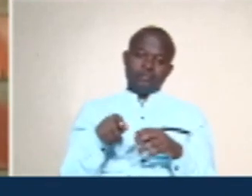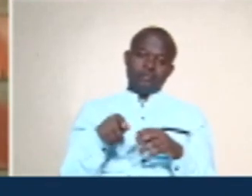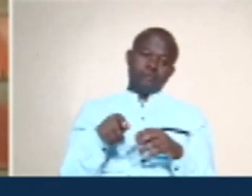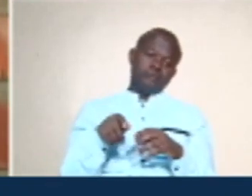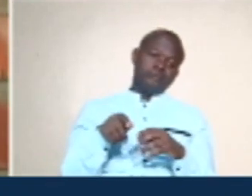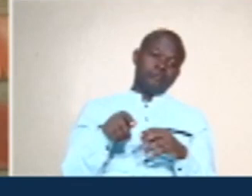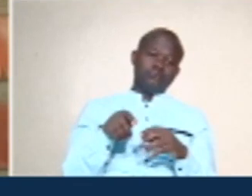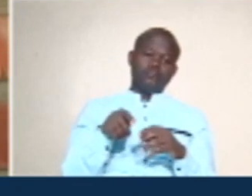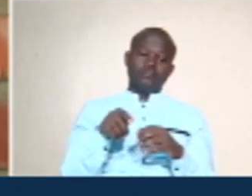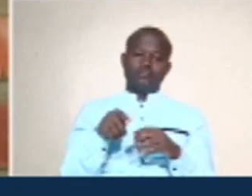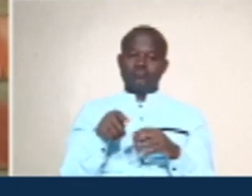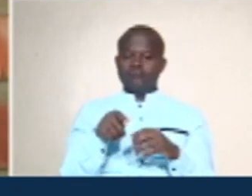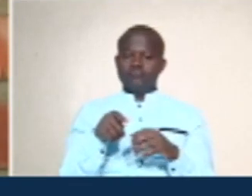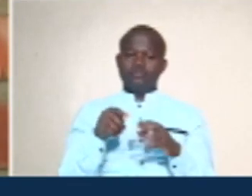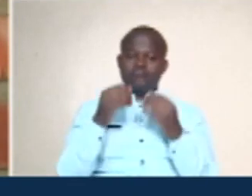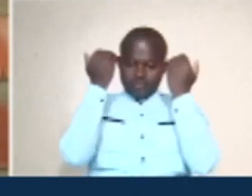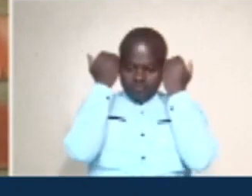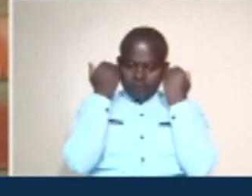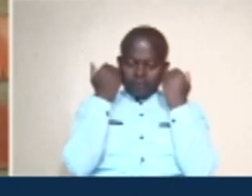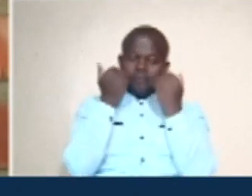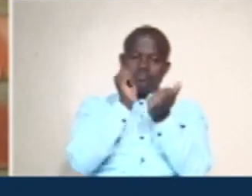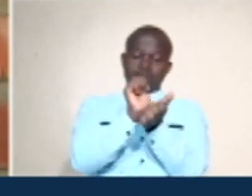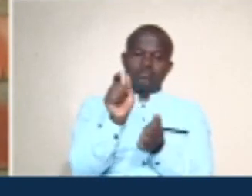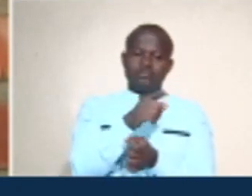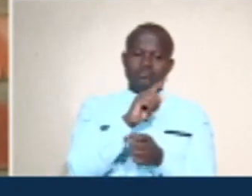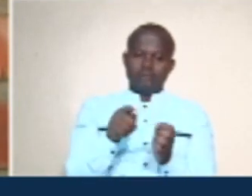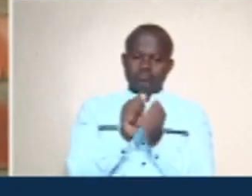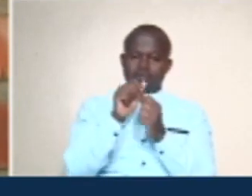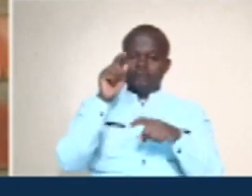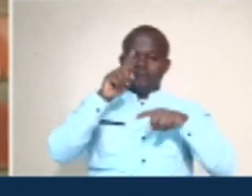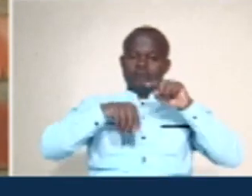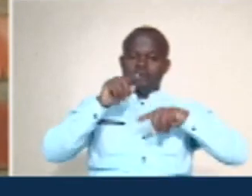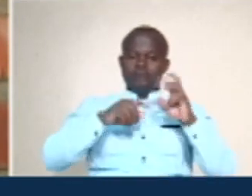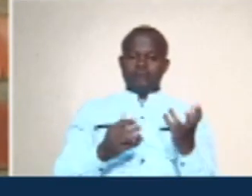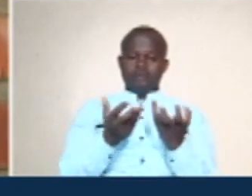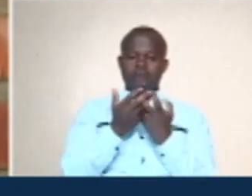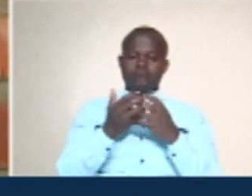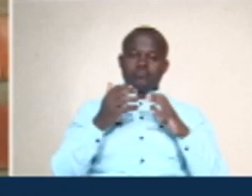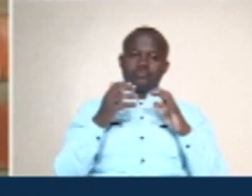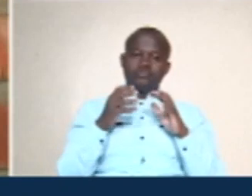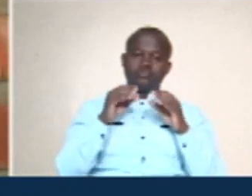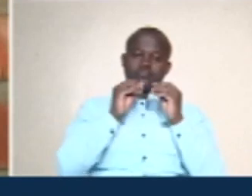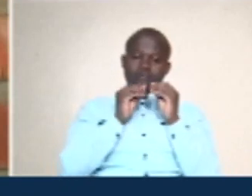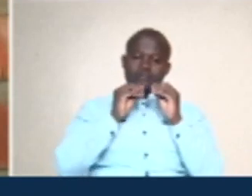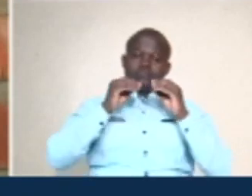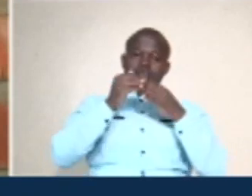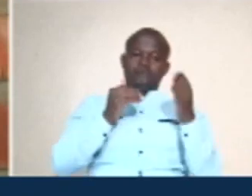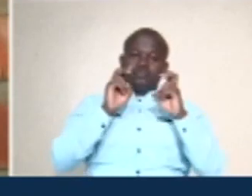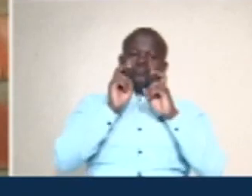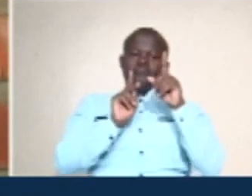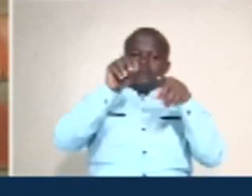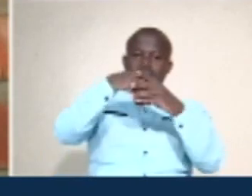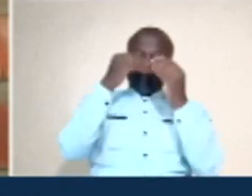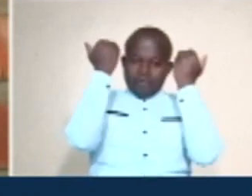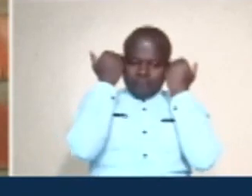politiki yerekeranye ubutabera manabyaha ndetse na politiki yerekeranye ubwumvikane mbere yuko abantu bajya mu